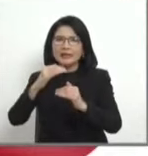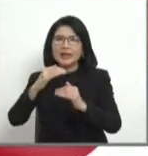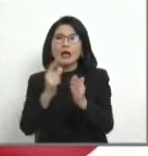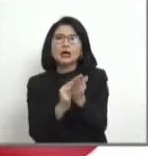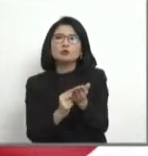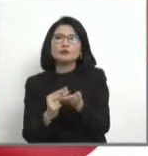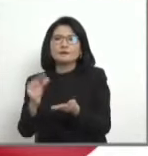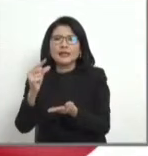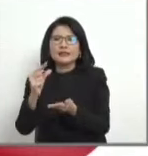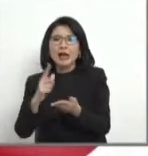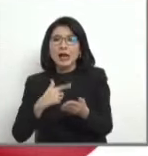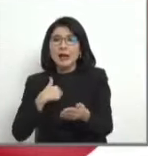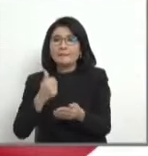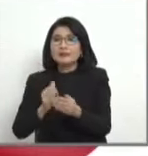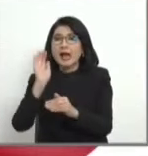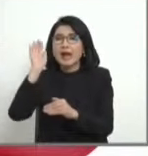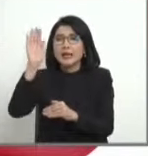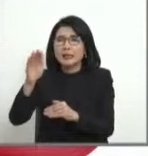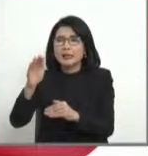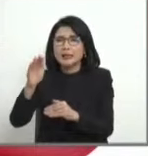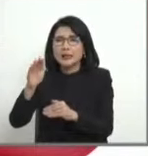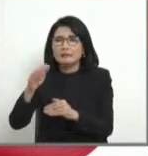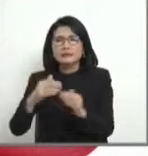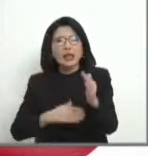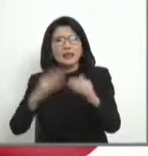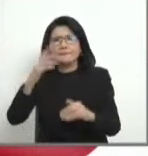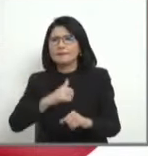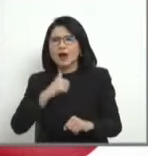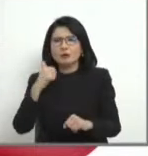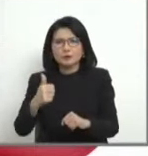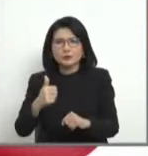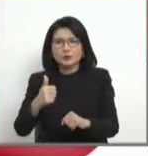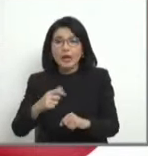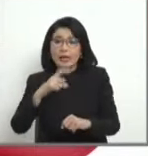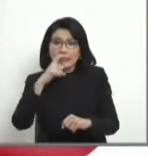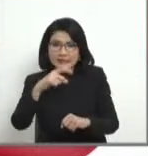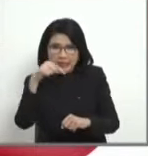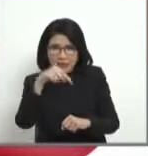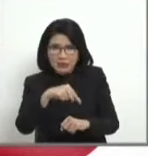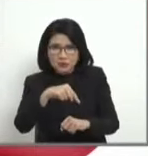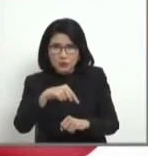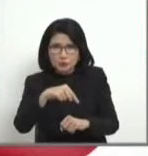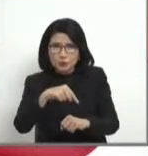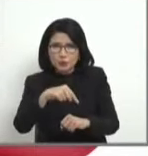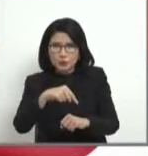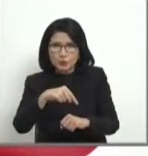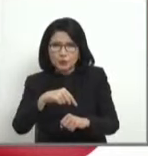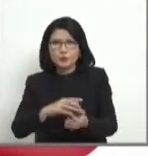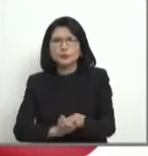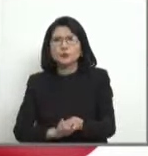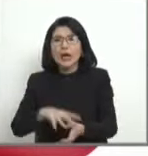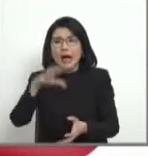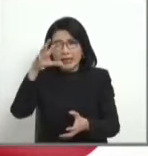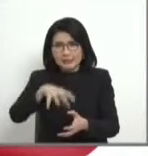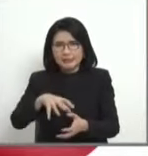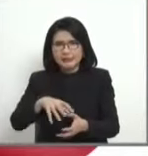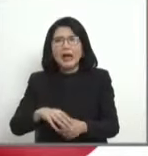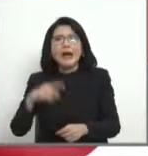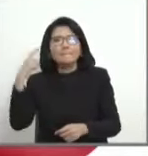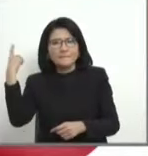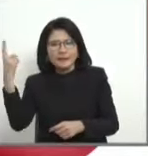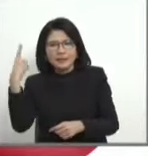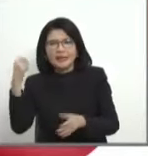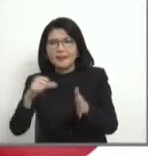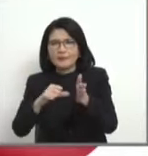tinggi, agar mereka kemudian bisa jauh lebih baik lagi. Dengan cara itu, ruang-ruang publik kehadiran negara,